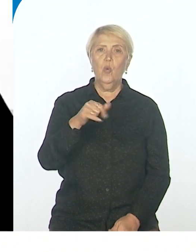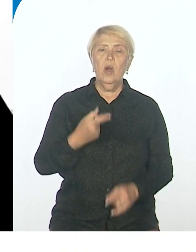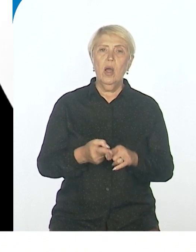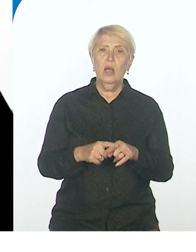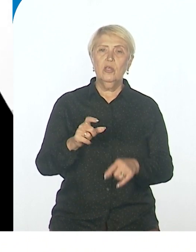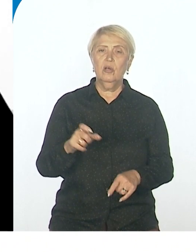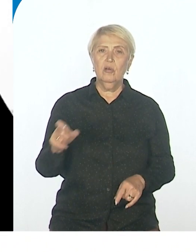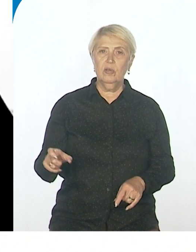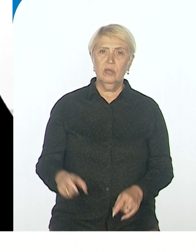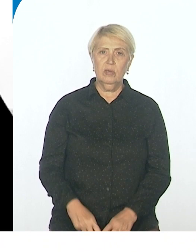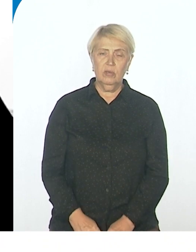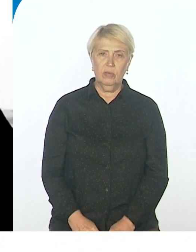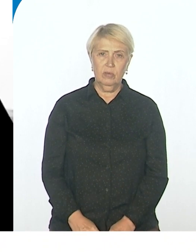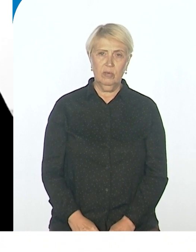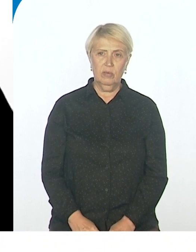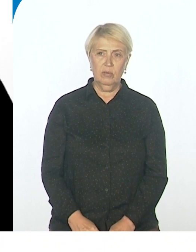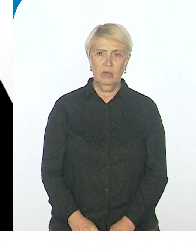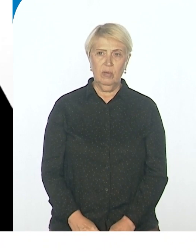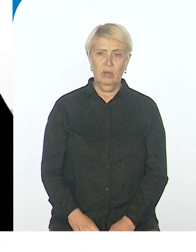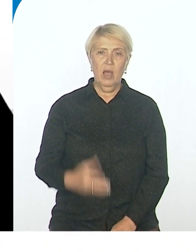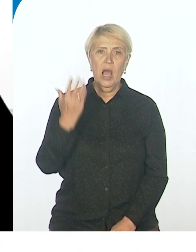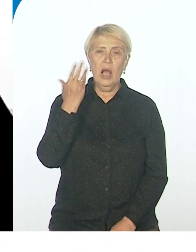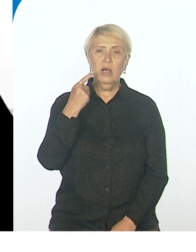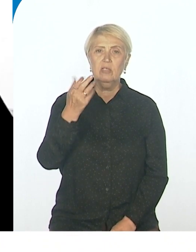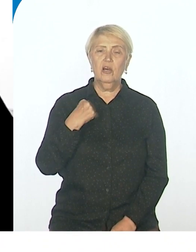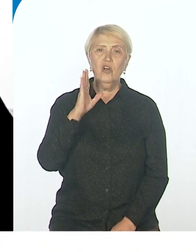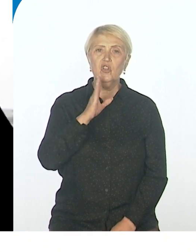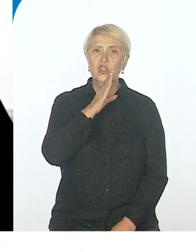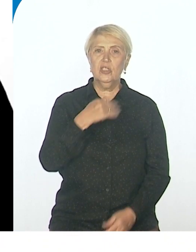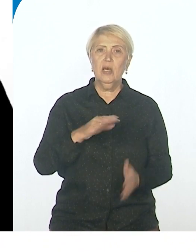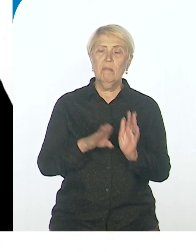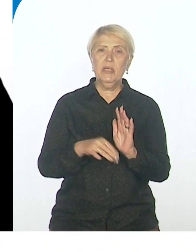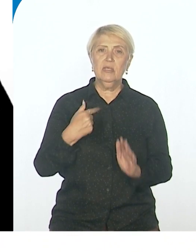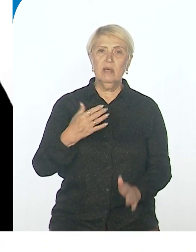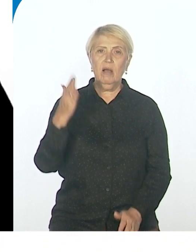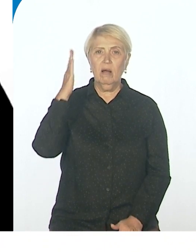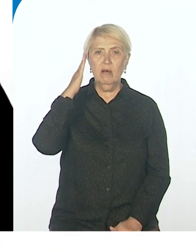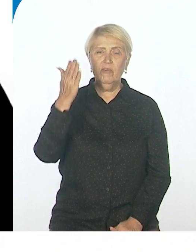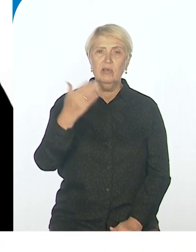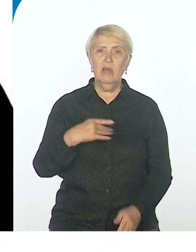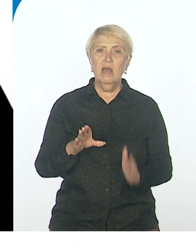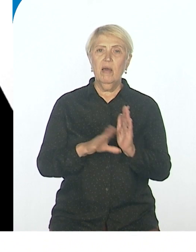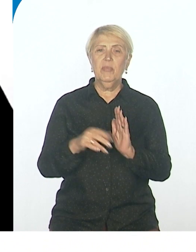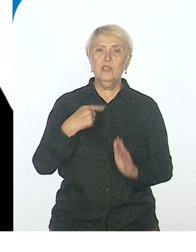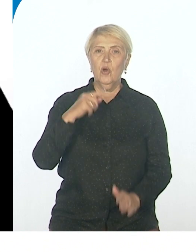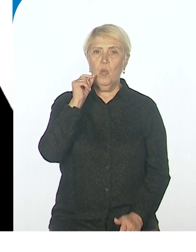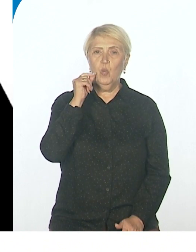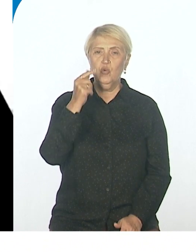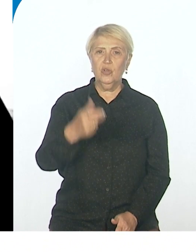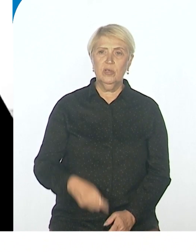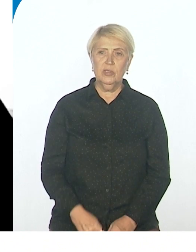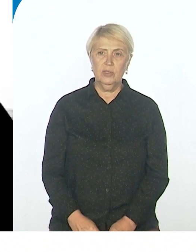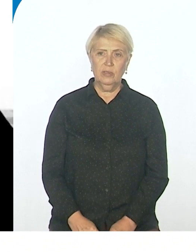Ну, почему, тоже понятно. Тогда женщина без головы. И делай с ней все, что хочешь. То есть это для бесовских